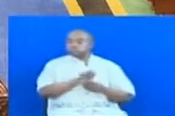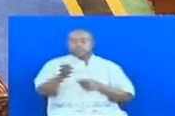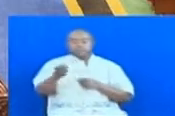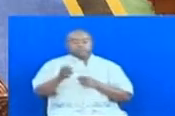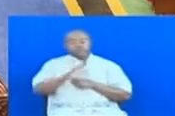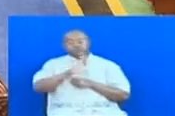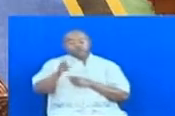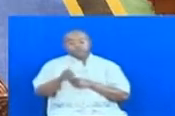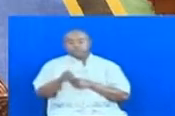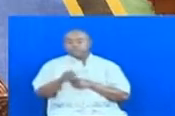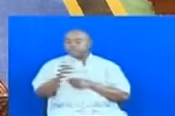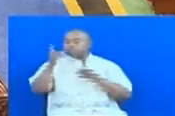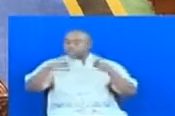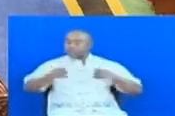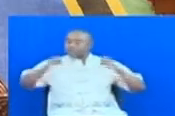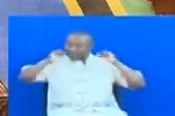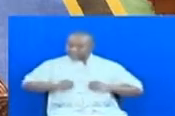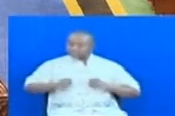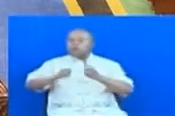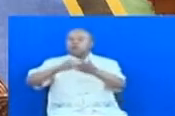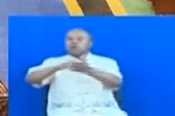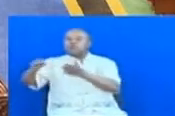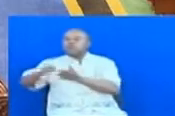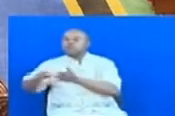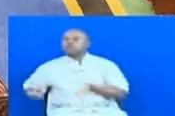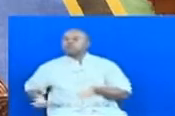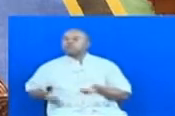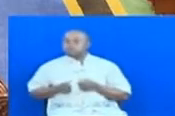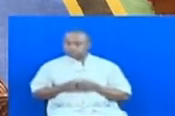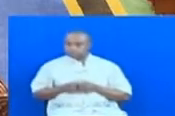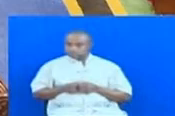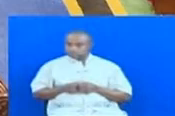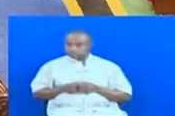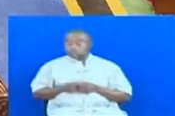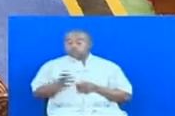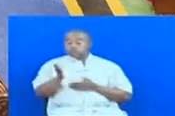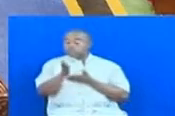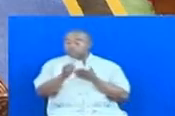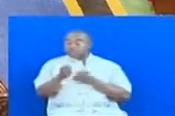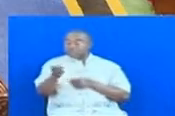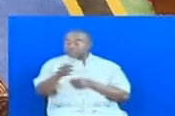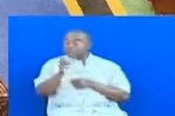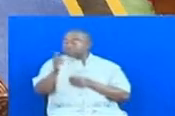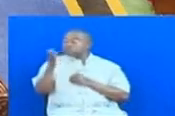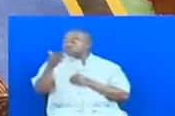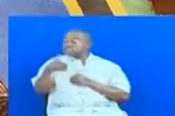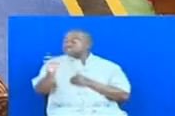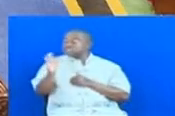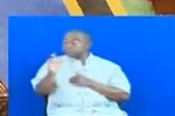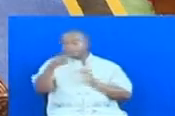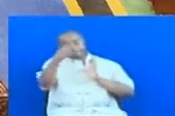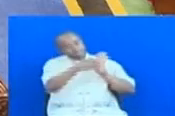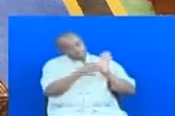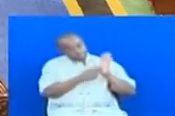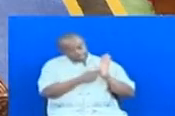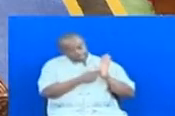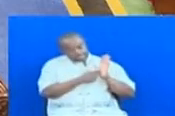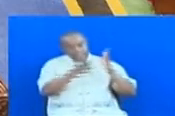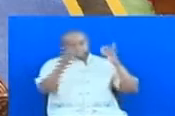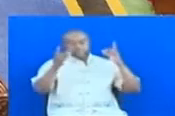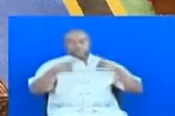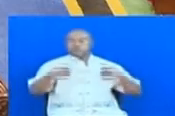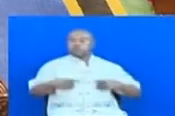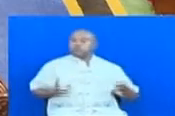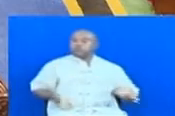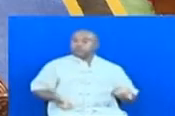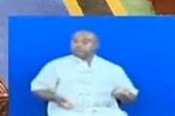madiwani yote yaweze kulipwa. Lakini waomba niwaambie ndugu zangu, kuna madeni mengine yako nje ya zile posho za madiwani. Yaani ina maana kwamba